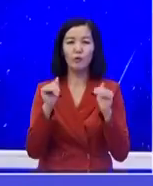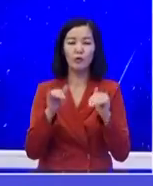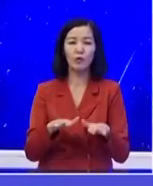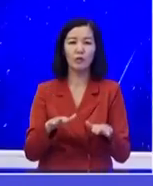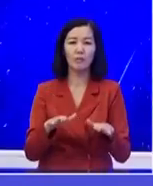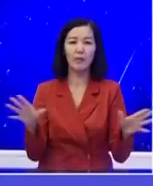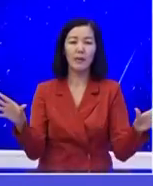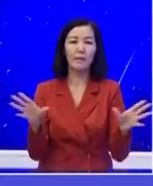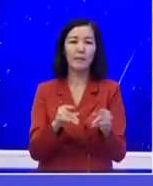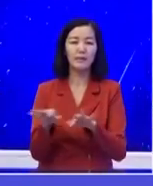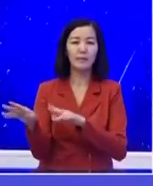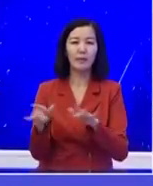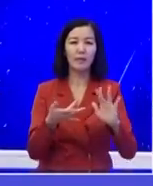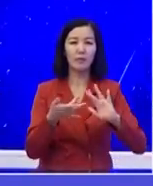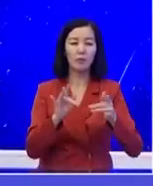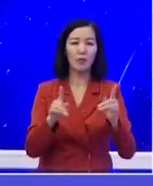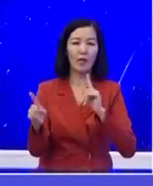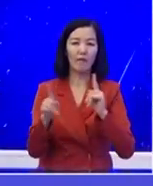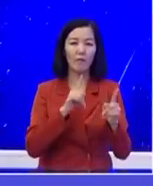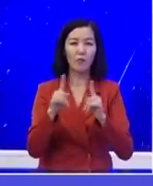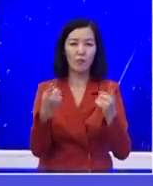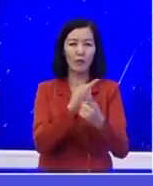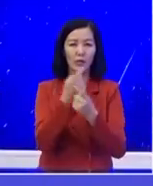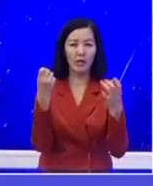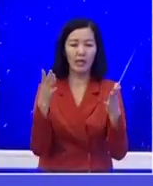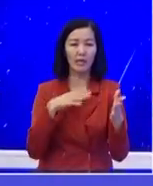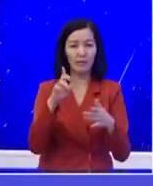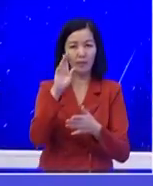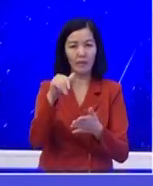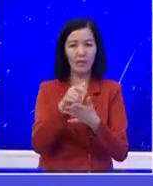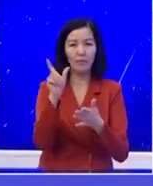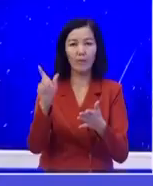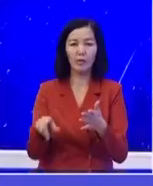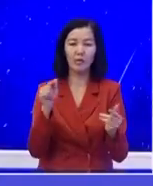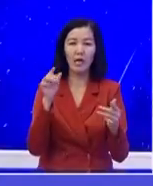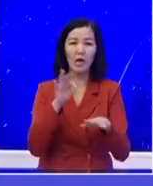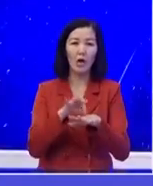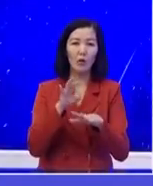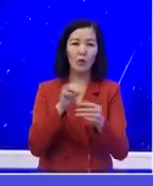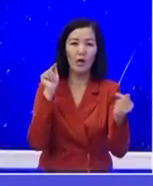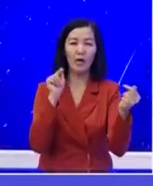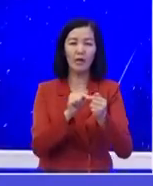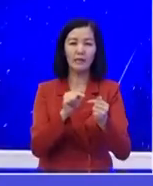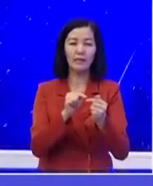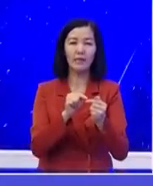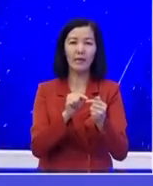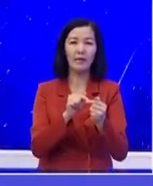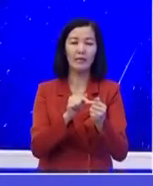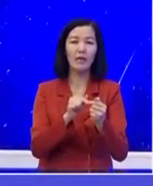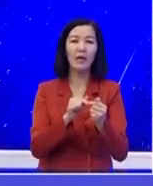өткен «Біз біргеміз» онлайн форумында жария етті. Мемлекет басшысы індетпен шайқаста алдыңғы шепте жүрген азаматтарға